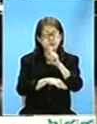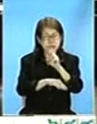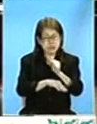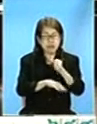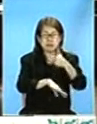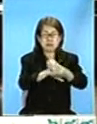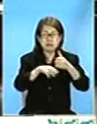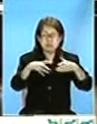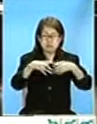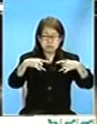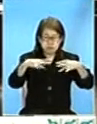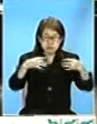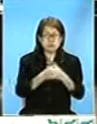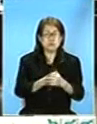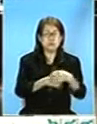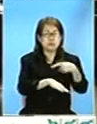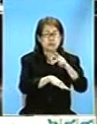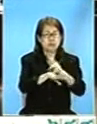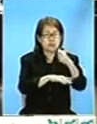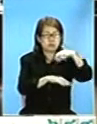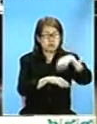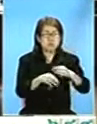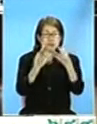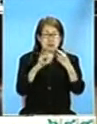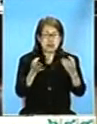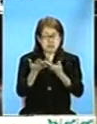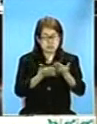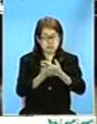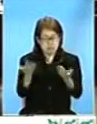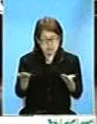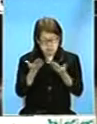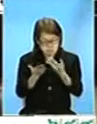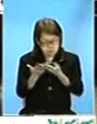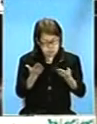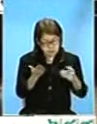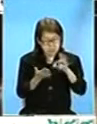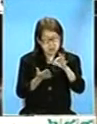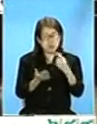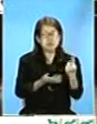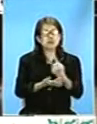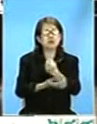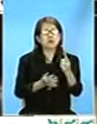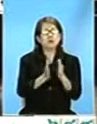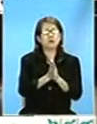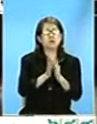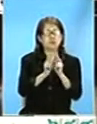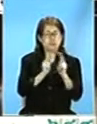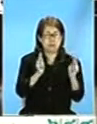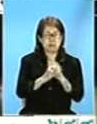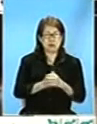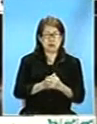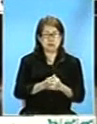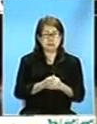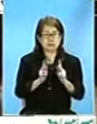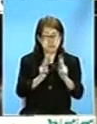านแล้วก็ประธานองค์กรอิสระที่เขาเลือกกันเองมาอีก1คนทั้งหลายทั้งปวงมัน